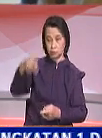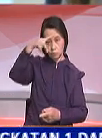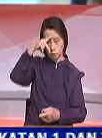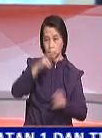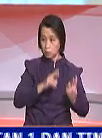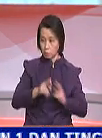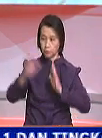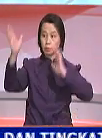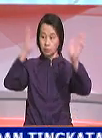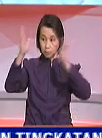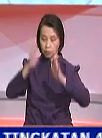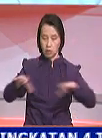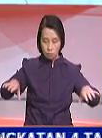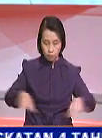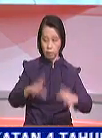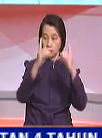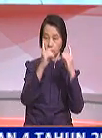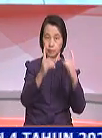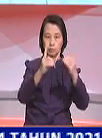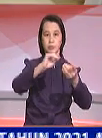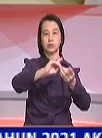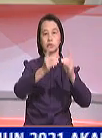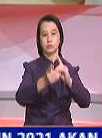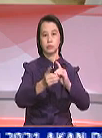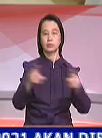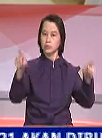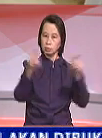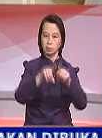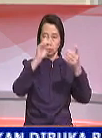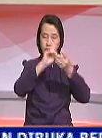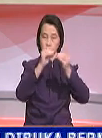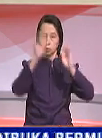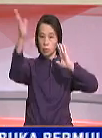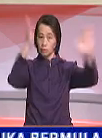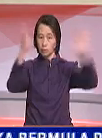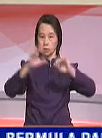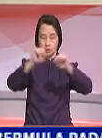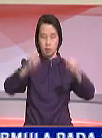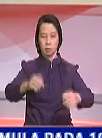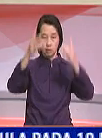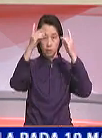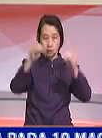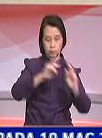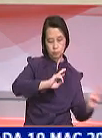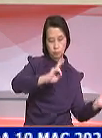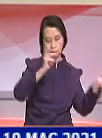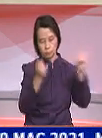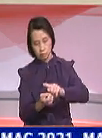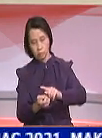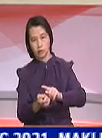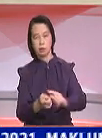rancangan kerajaan untuk melaksanakan pendidikan digital. Selari Digital Malaysia, sistem pendidikan beralih